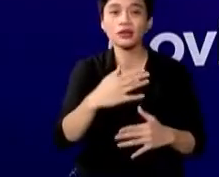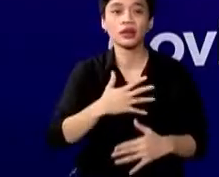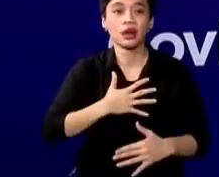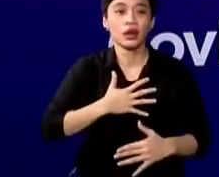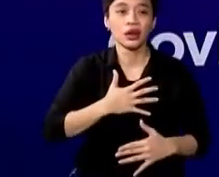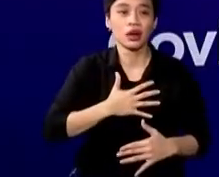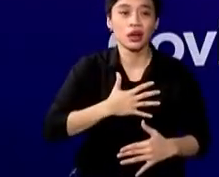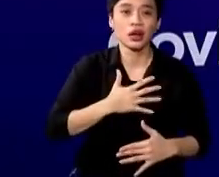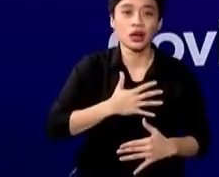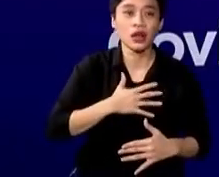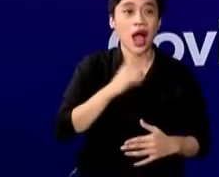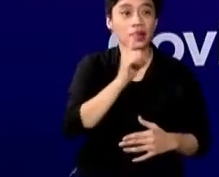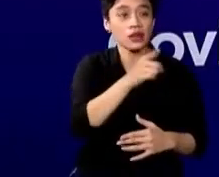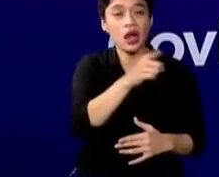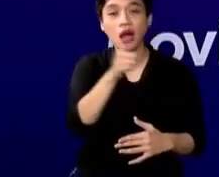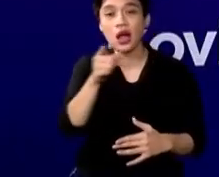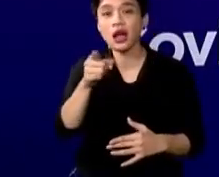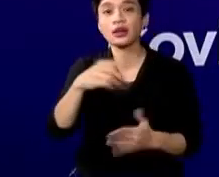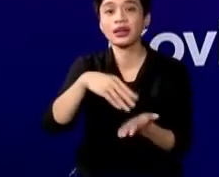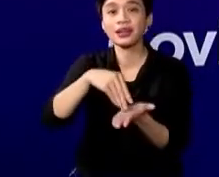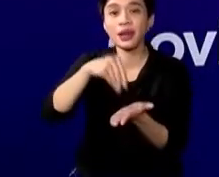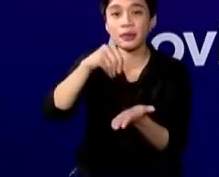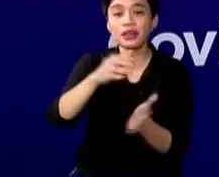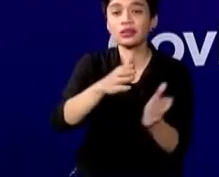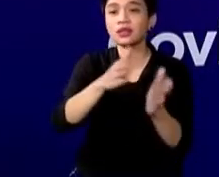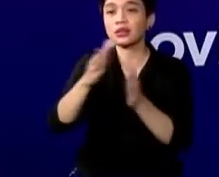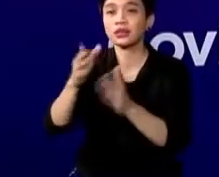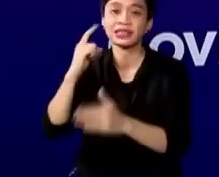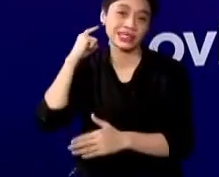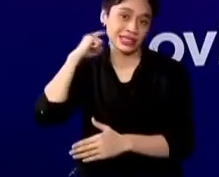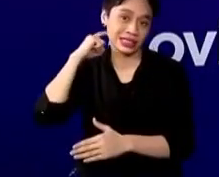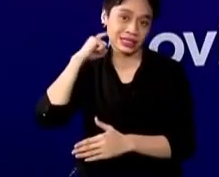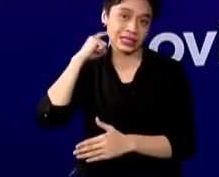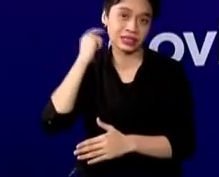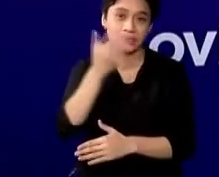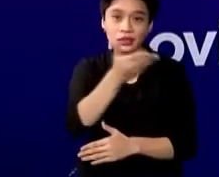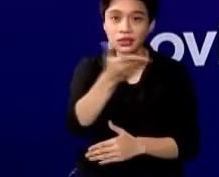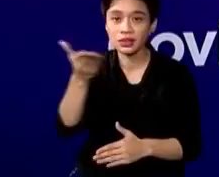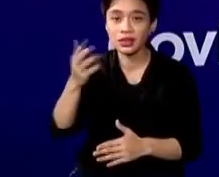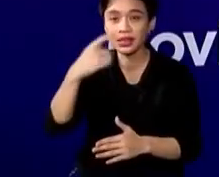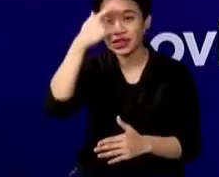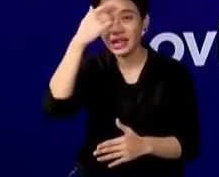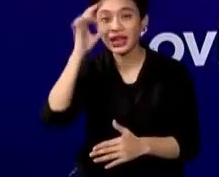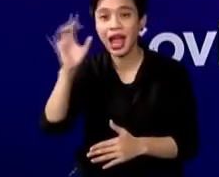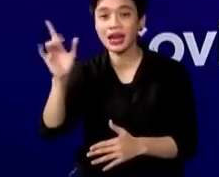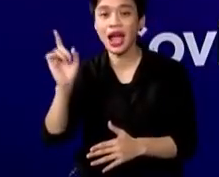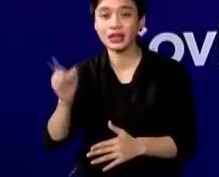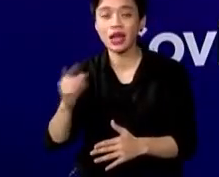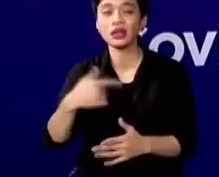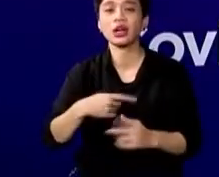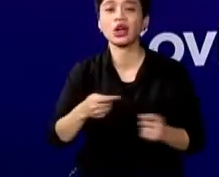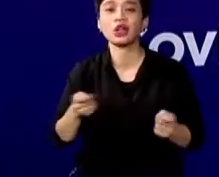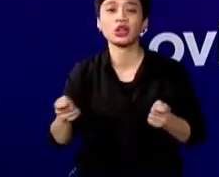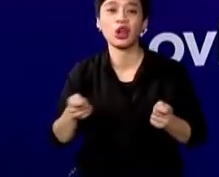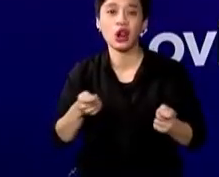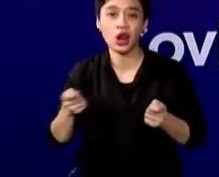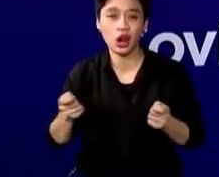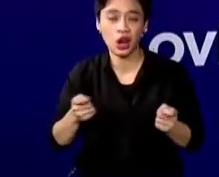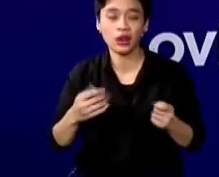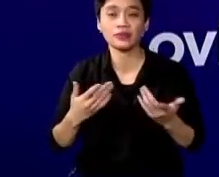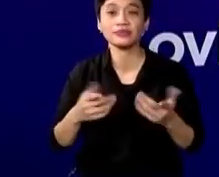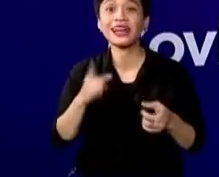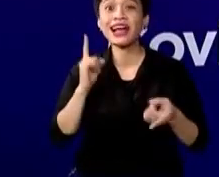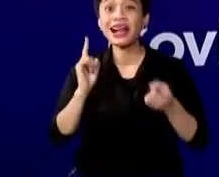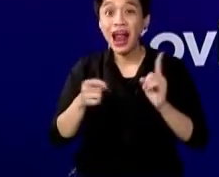asma ada yang punya diabet tes hipertensi ini harus dimanage dengan baik karena dengan adanya Penyakit penyerta ini